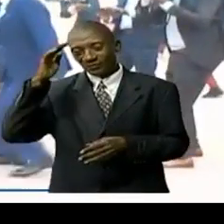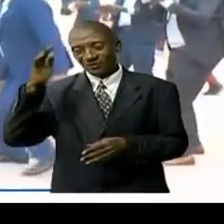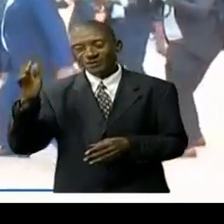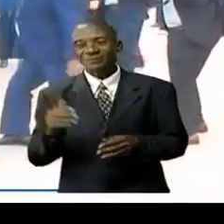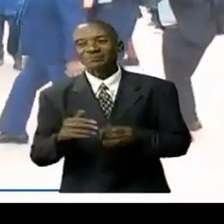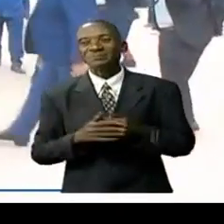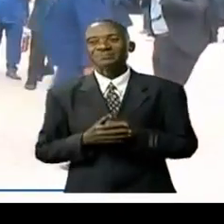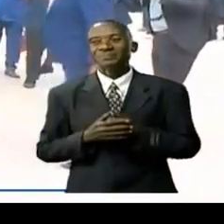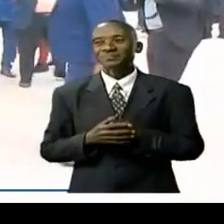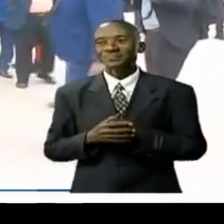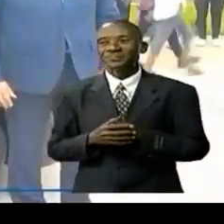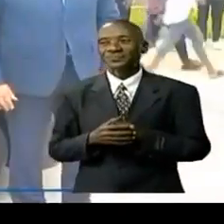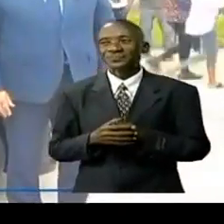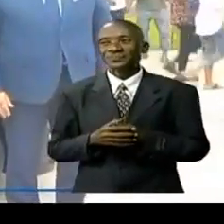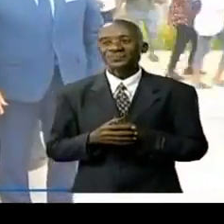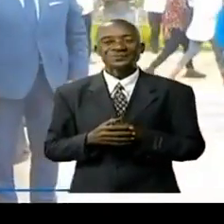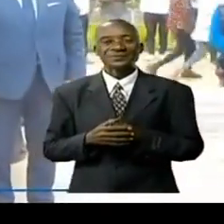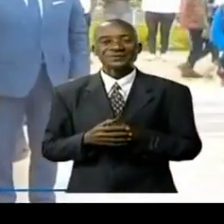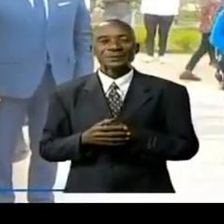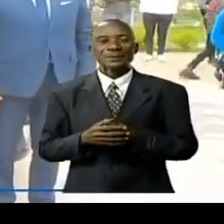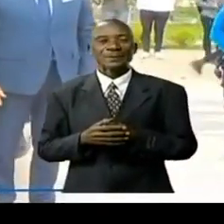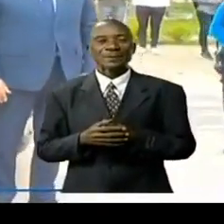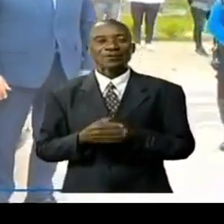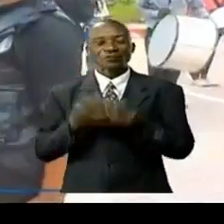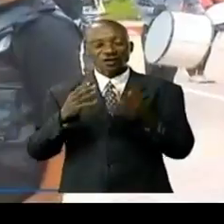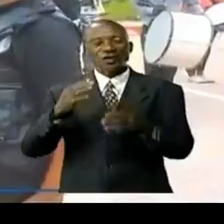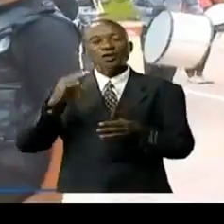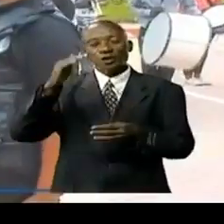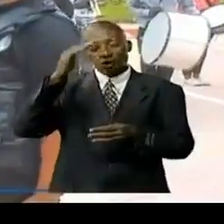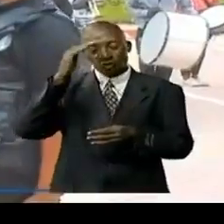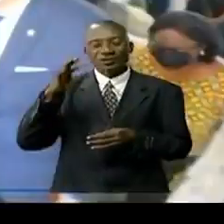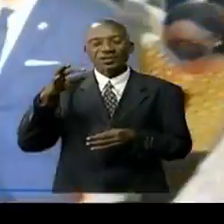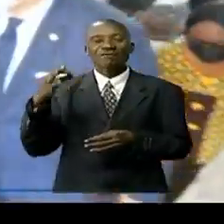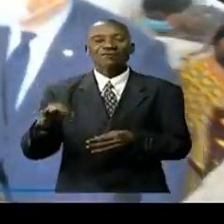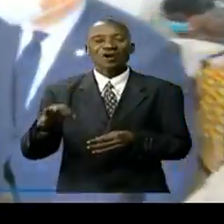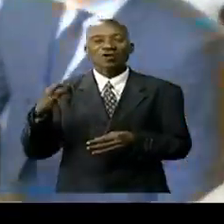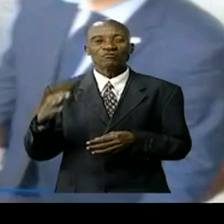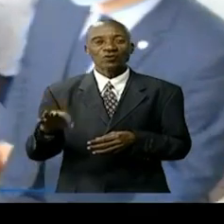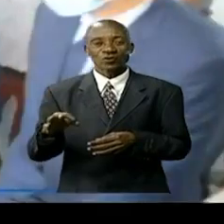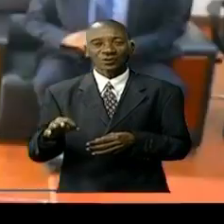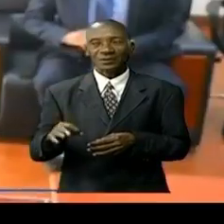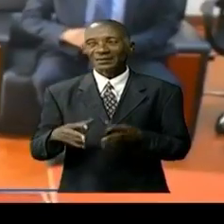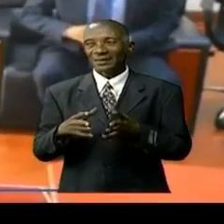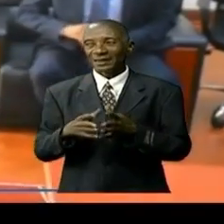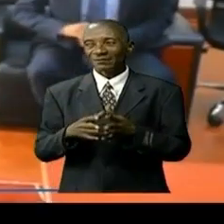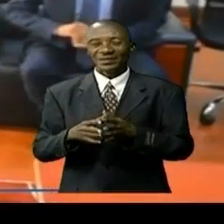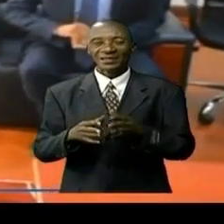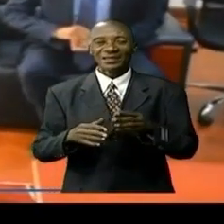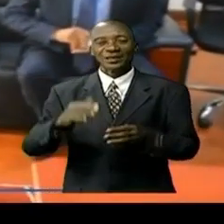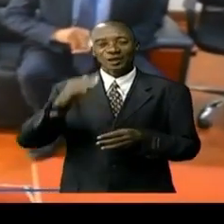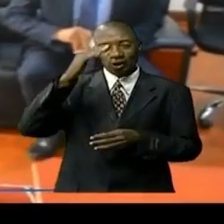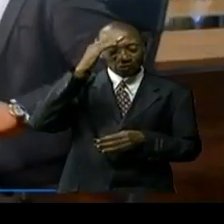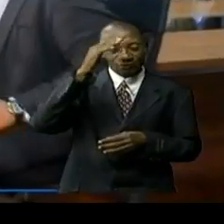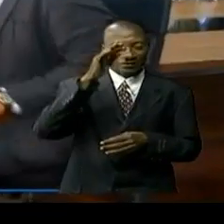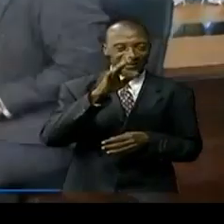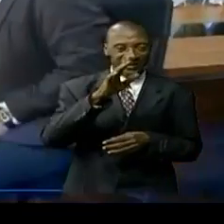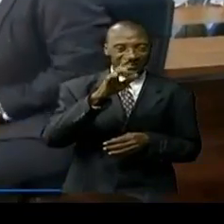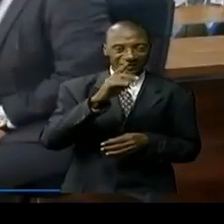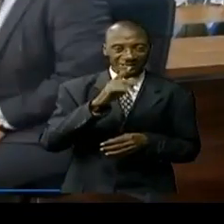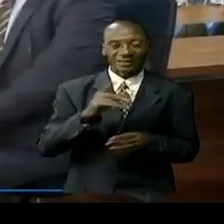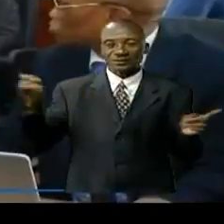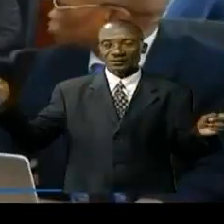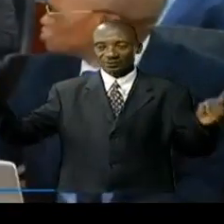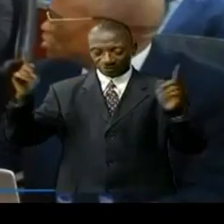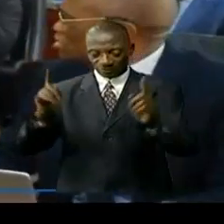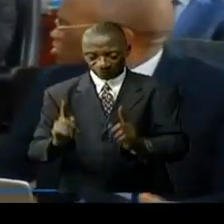des universités, membres de la francophonie AUF, les recteurs Slim Kalboul à l'université de Kinshasa, le professeur